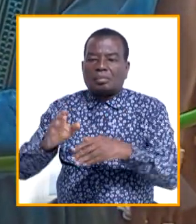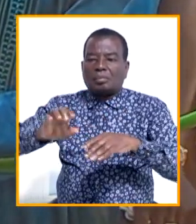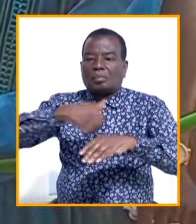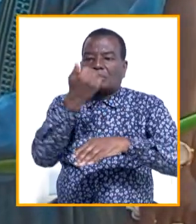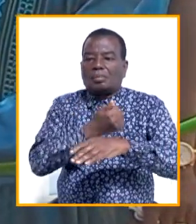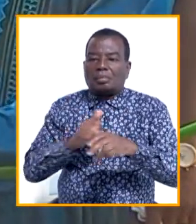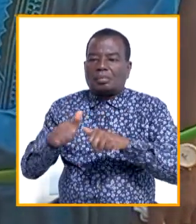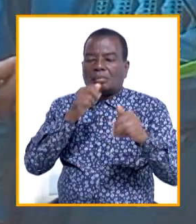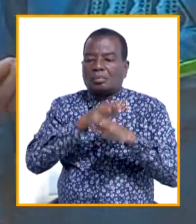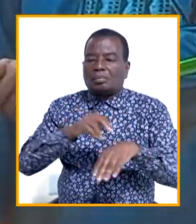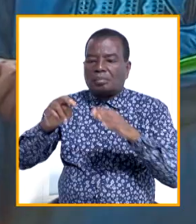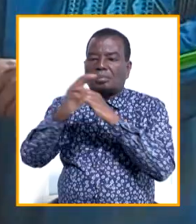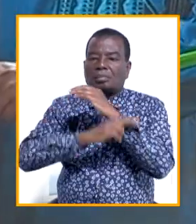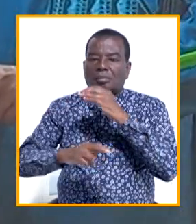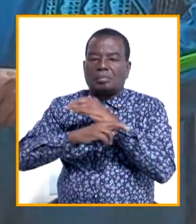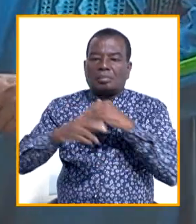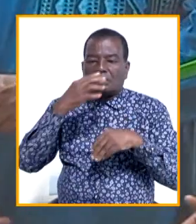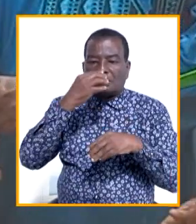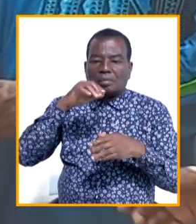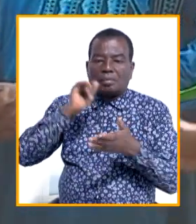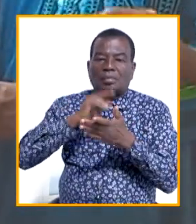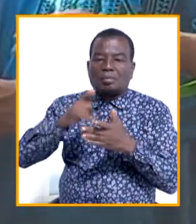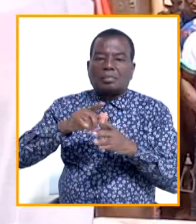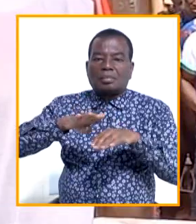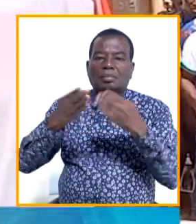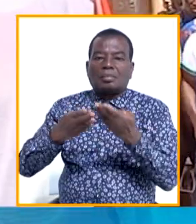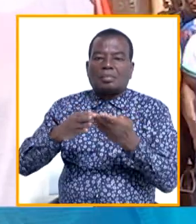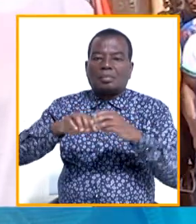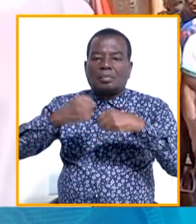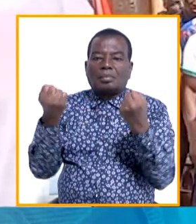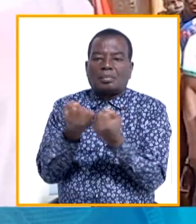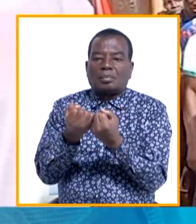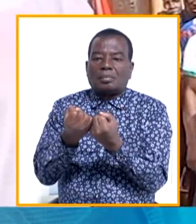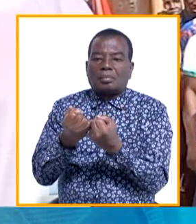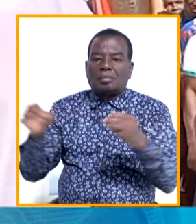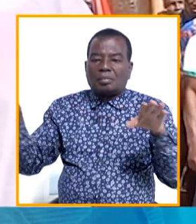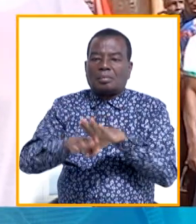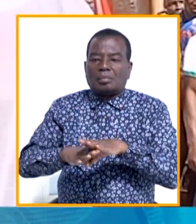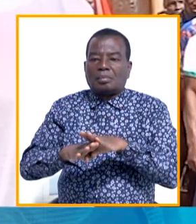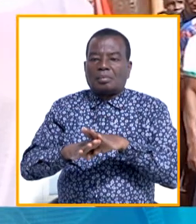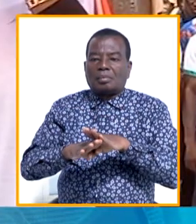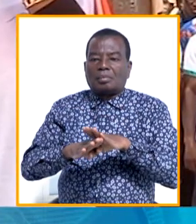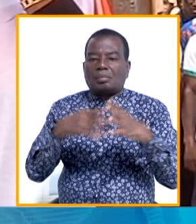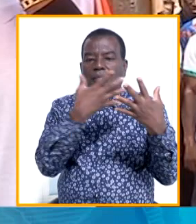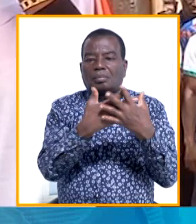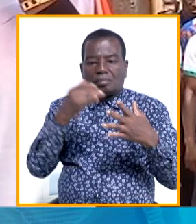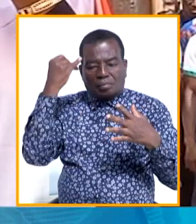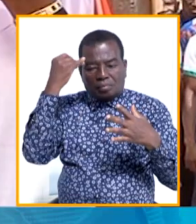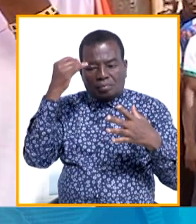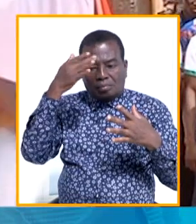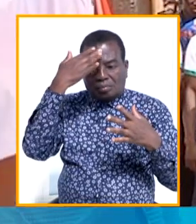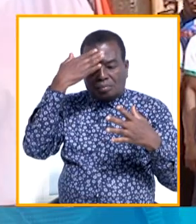administratives régionales celui qui ouvre une salle de classe ferme les prisons de l'ignorance et